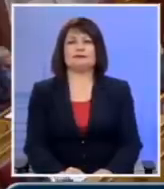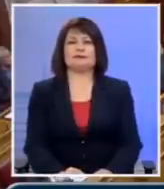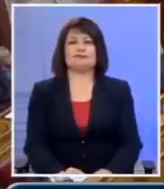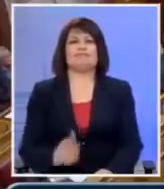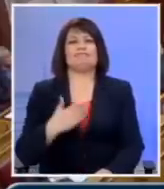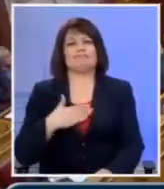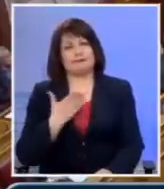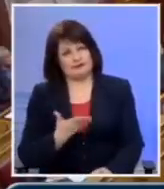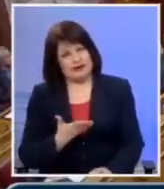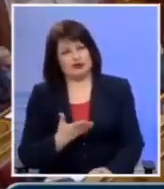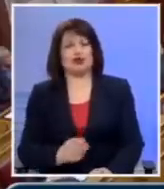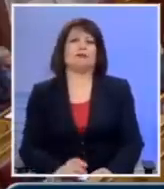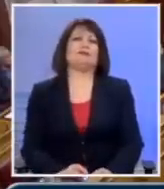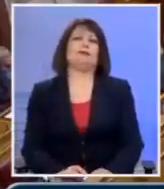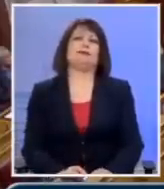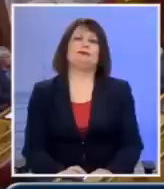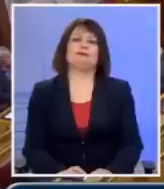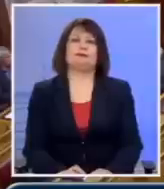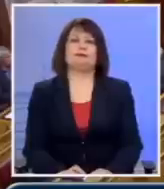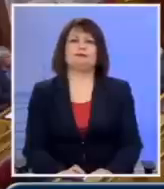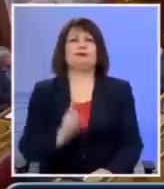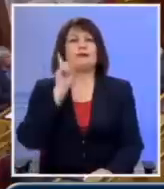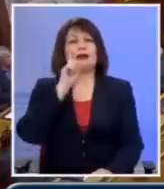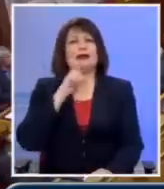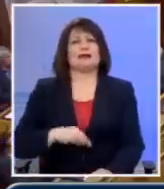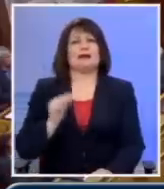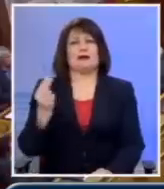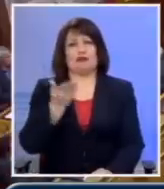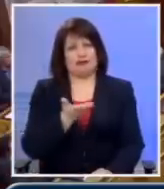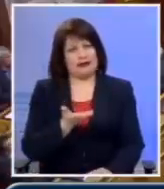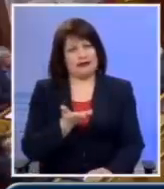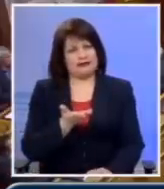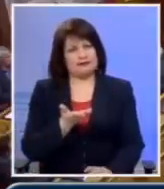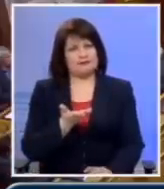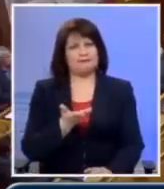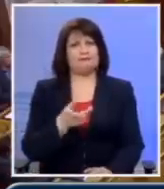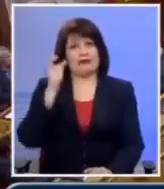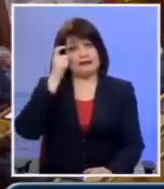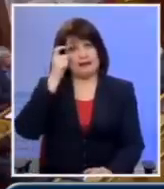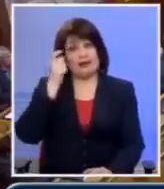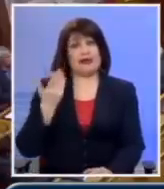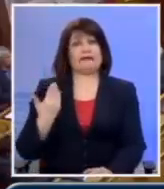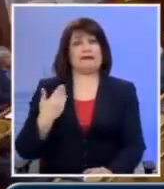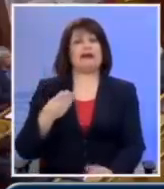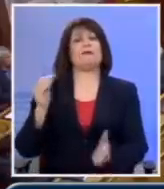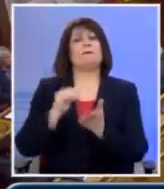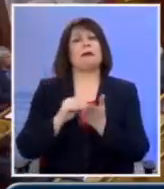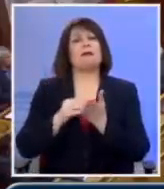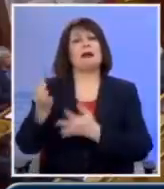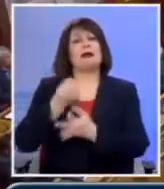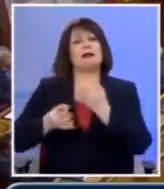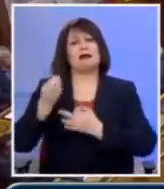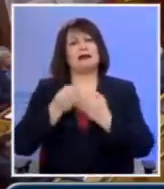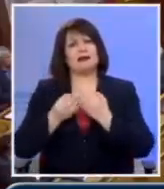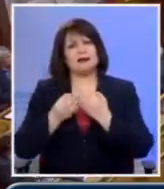Ευχαριστώ, κυρία Πρόεδρε. Κυρίες και κύριοι συνάδελφοι, κύριος Σαμαράς φρόντισε να επαναλάβει μέρος όλων όσων